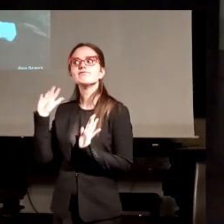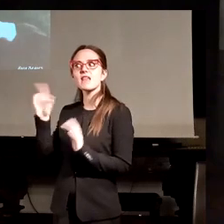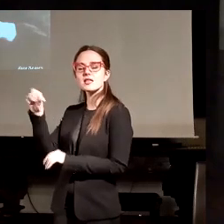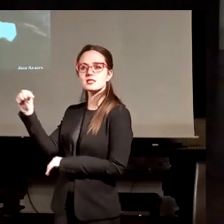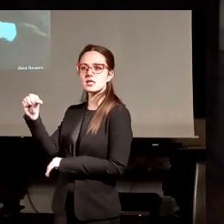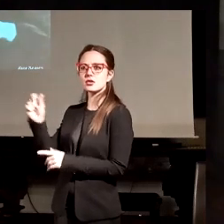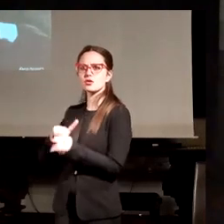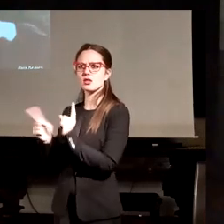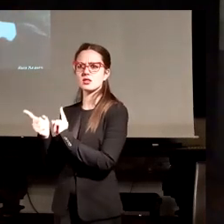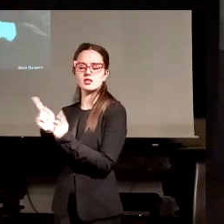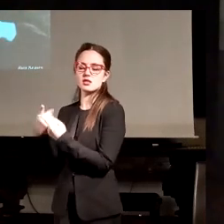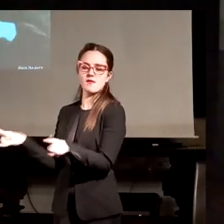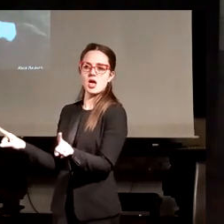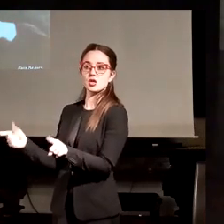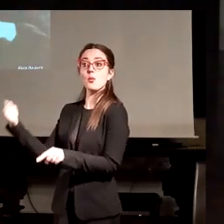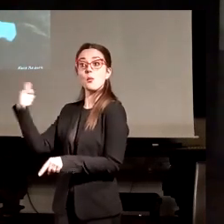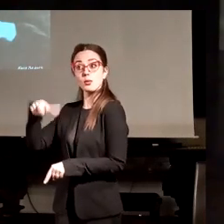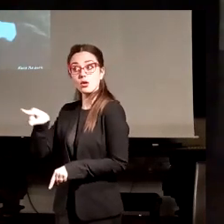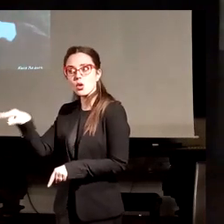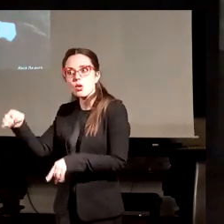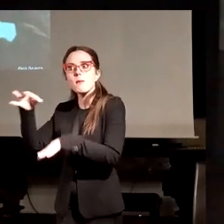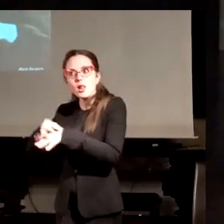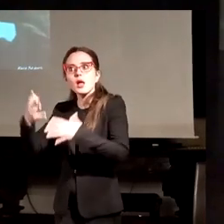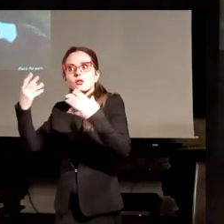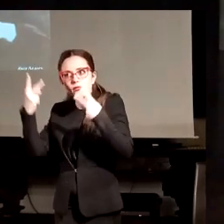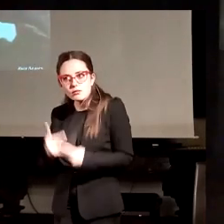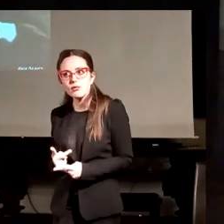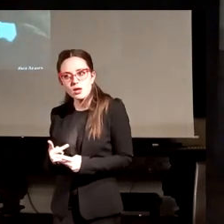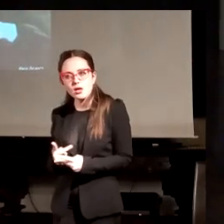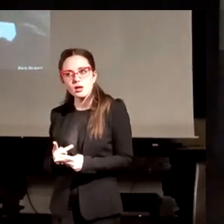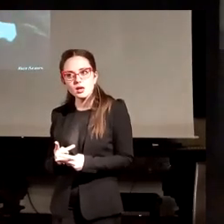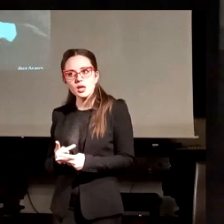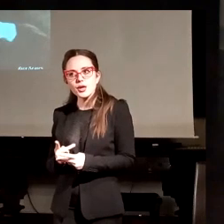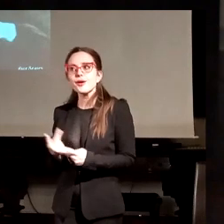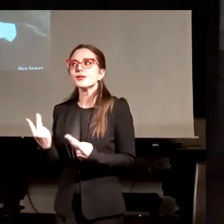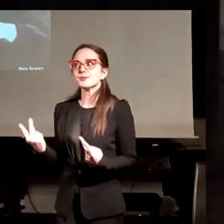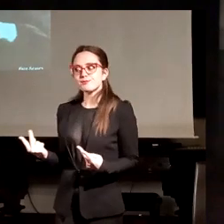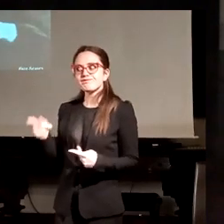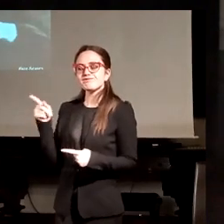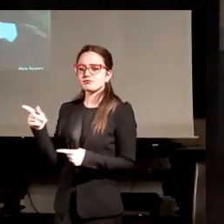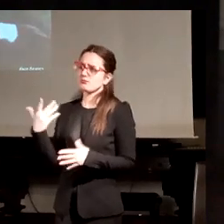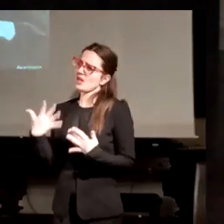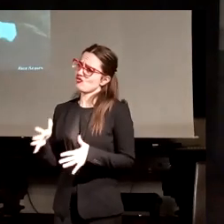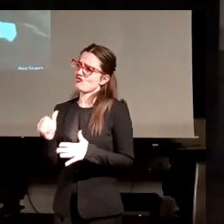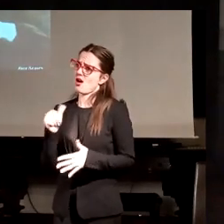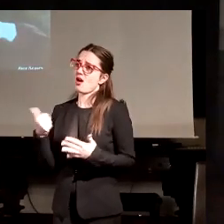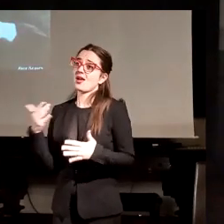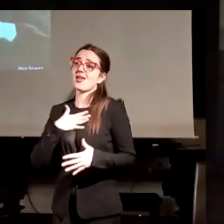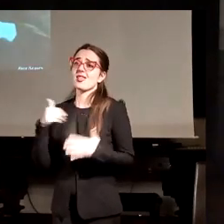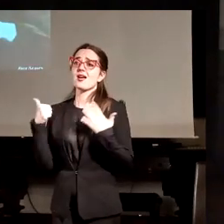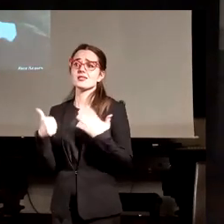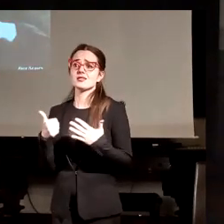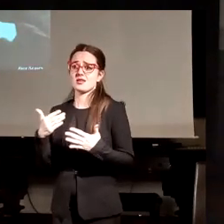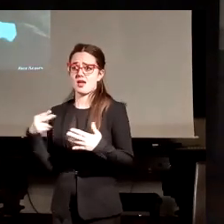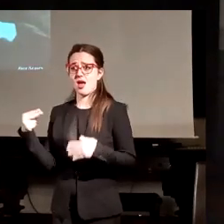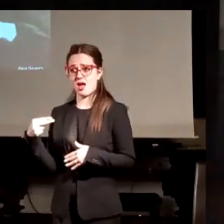davvero malato ha reagito a questa cosa che lo accompagnavano all'età di sei anni aveva una malattia